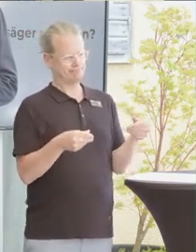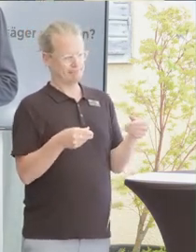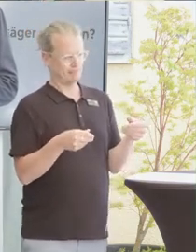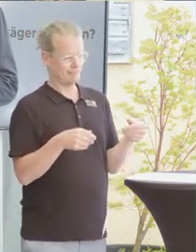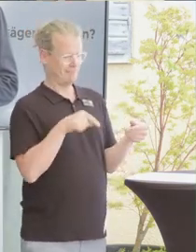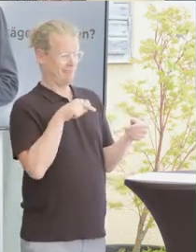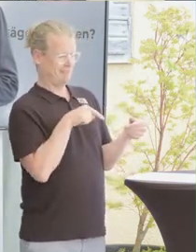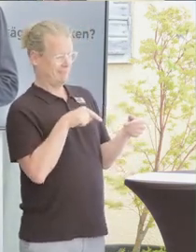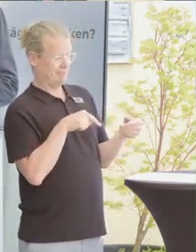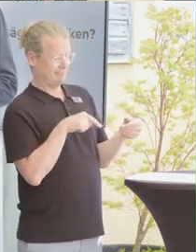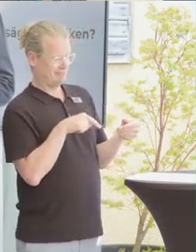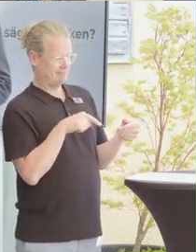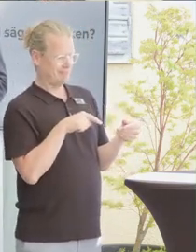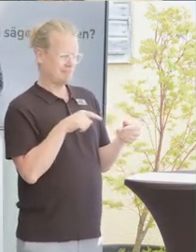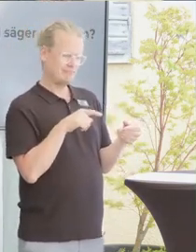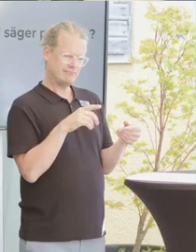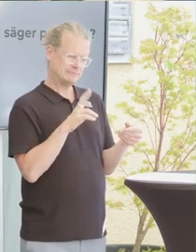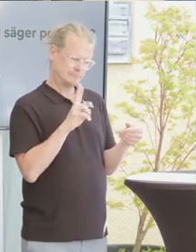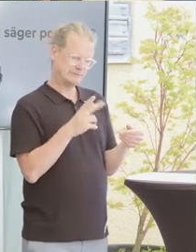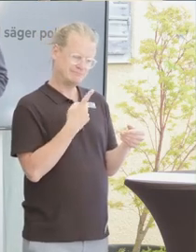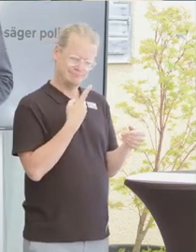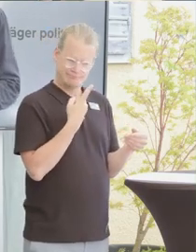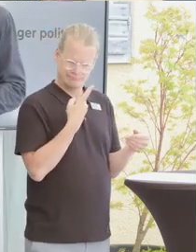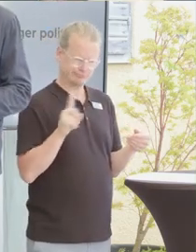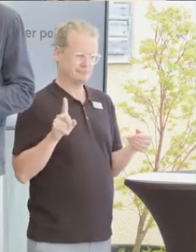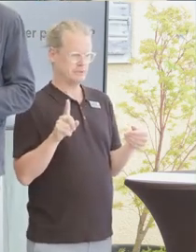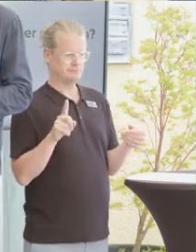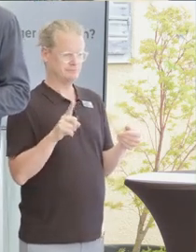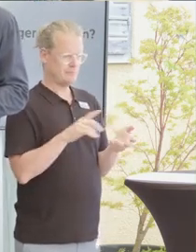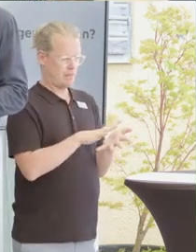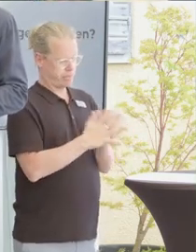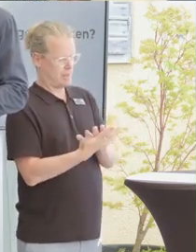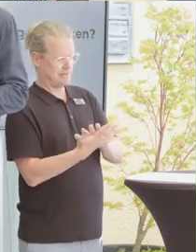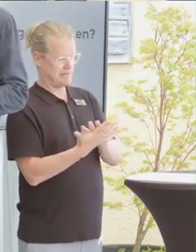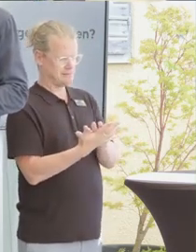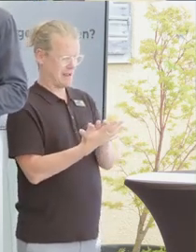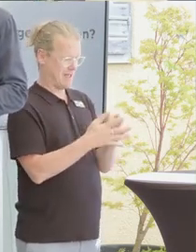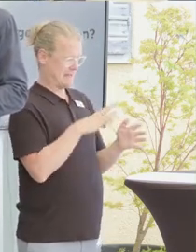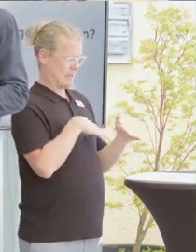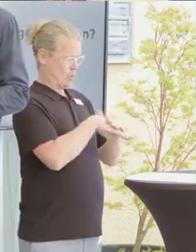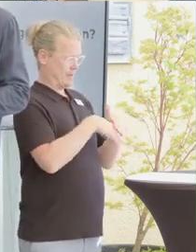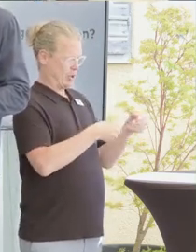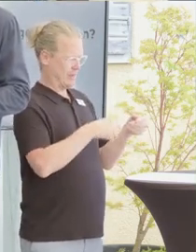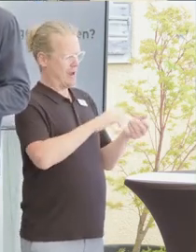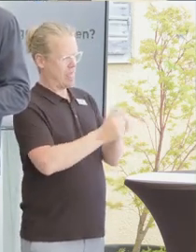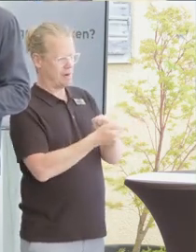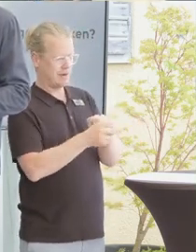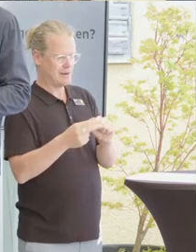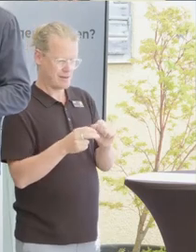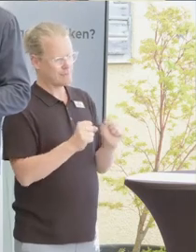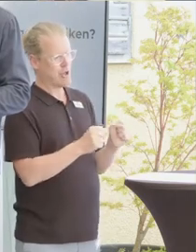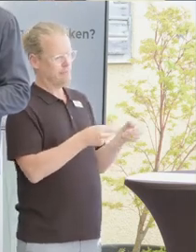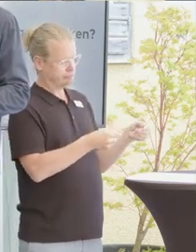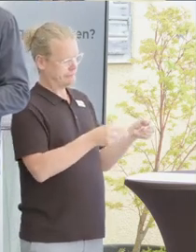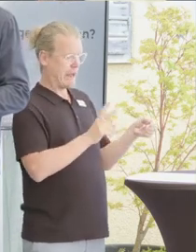får förändras eller påverkas eller kompletteras på något sätt, utan det ska vara original. Och det är ju så otroligt viktigt för